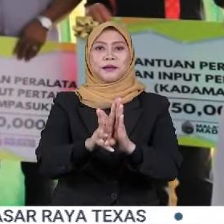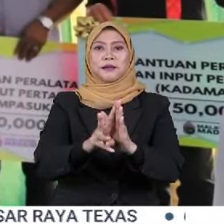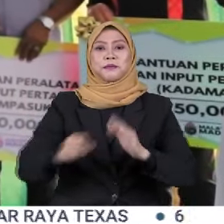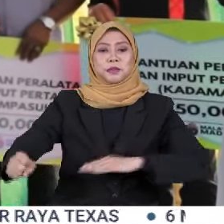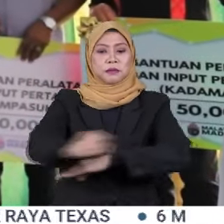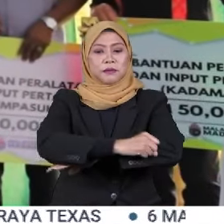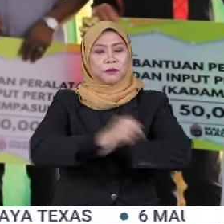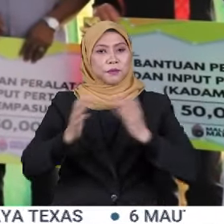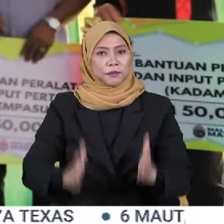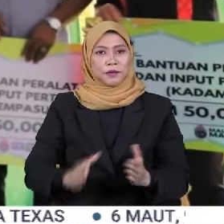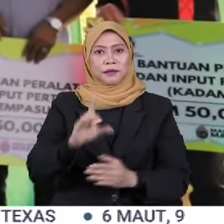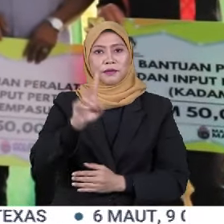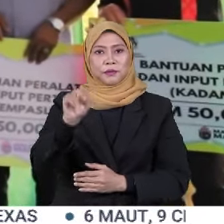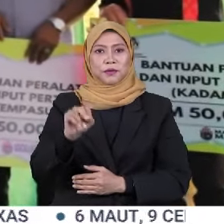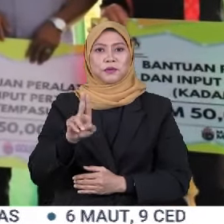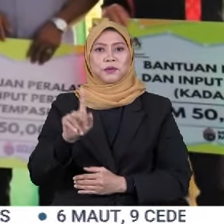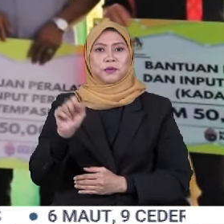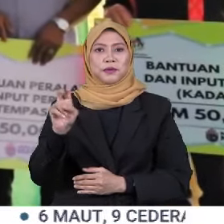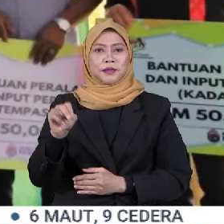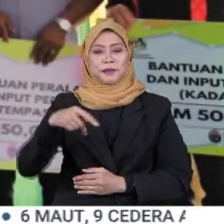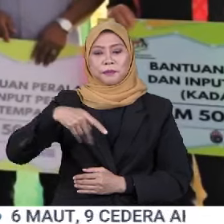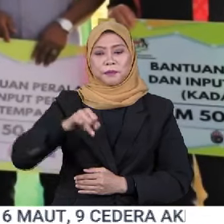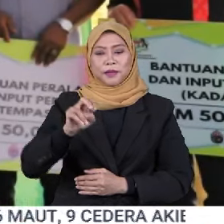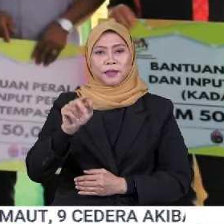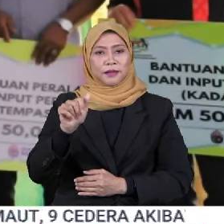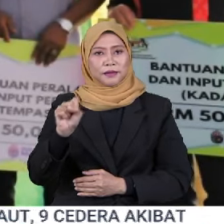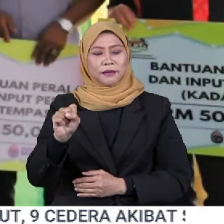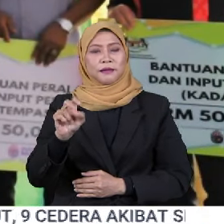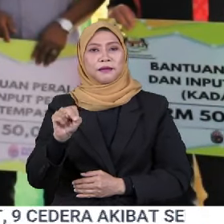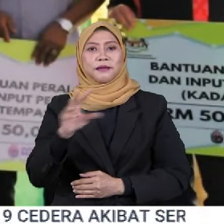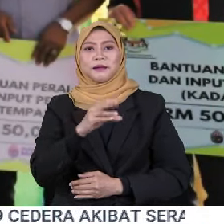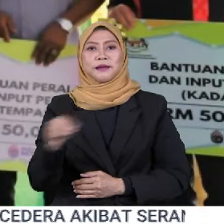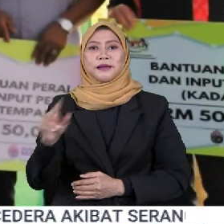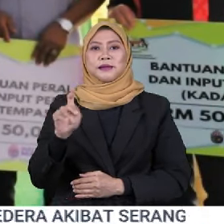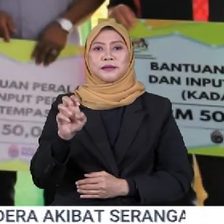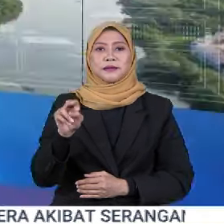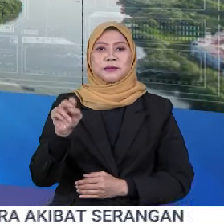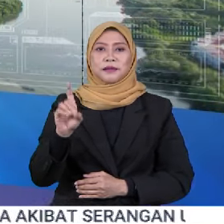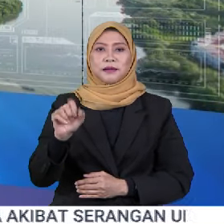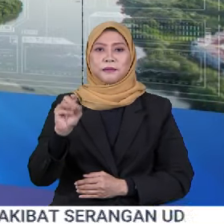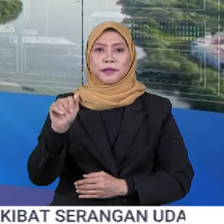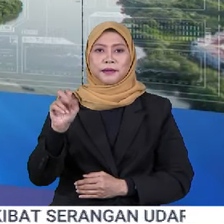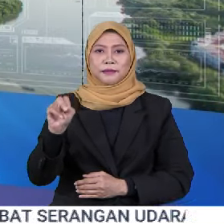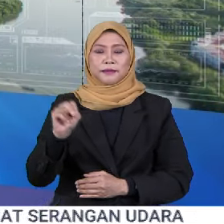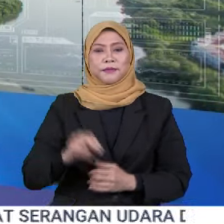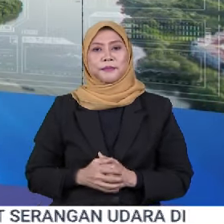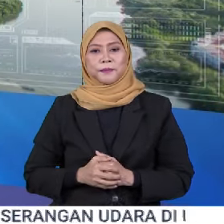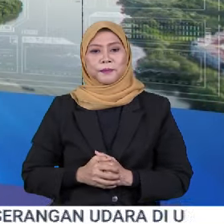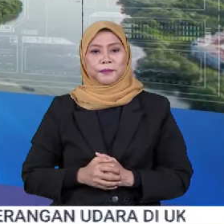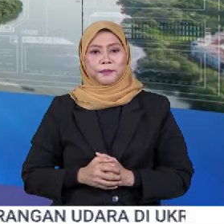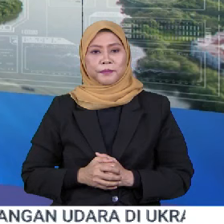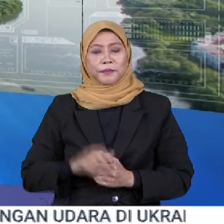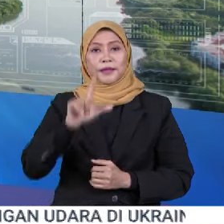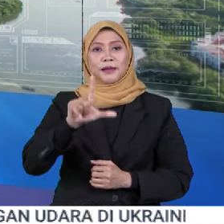dewan undangan negeri dan usukan pintasan gempa Suk dan kedamaian pembangunan pusat